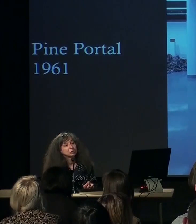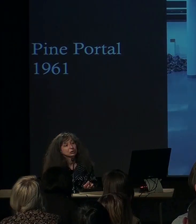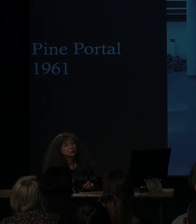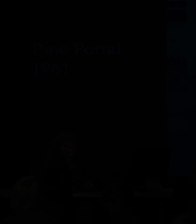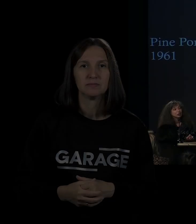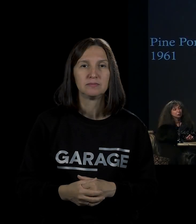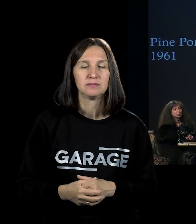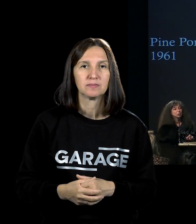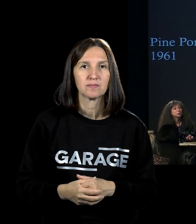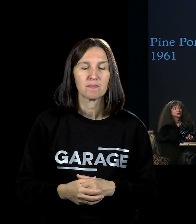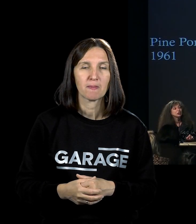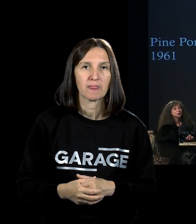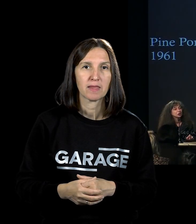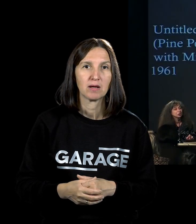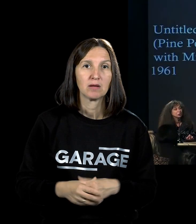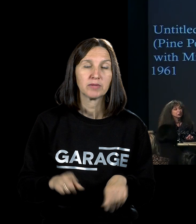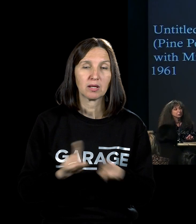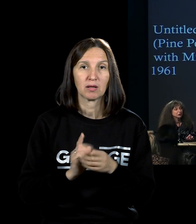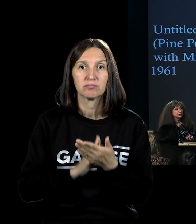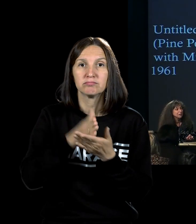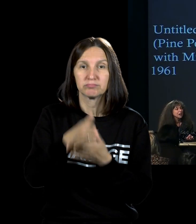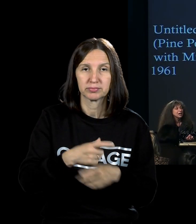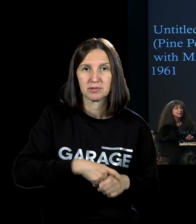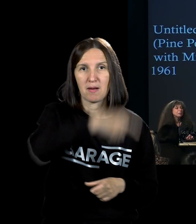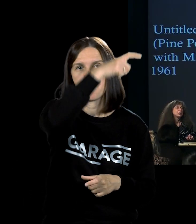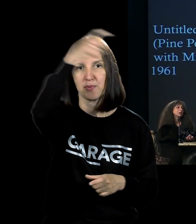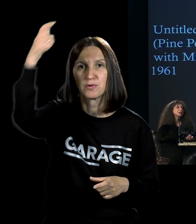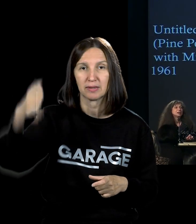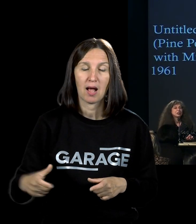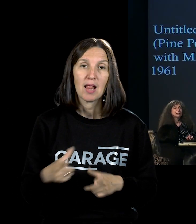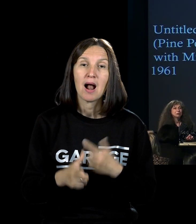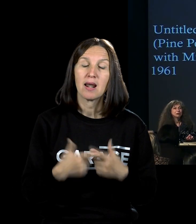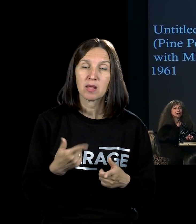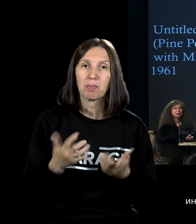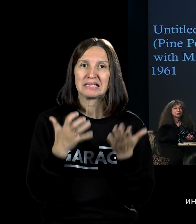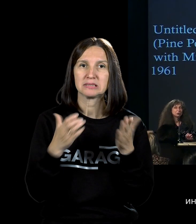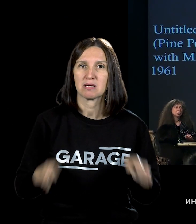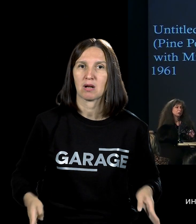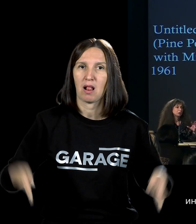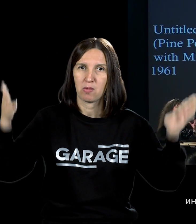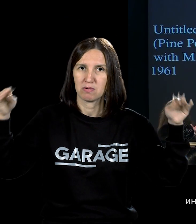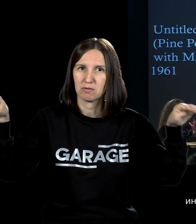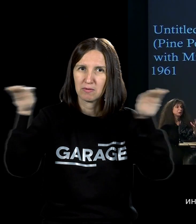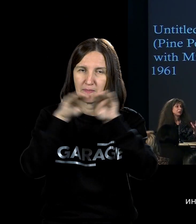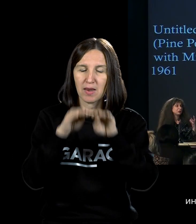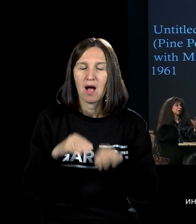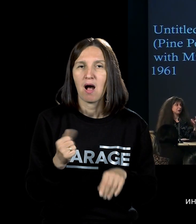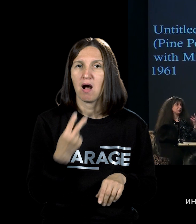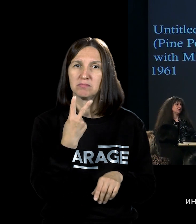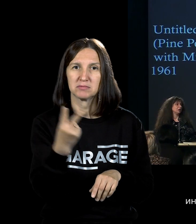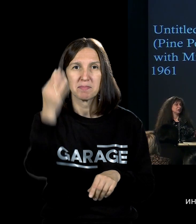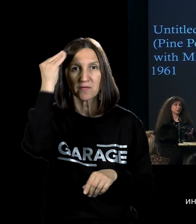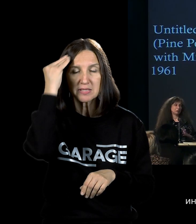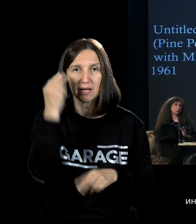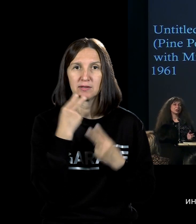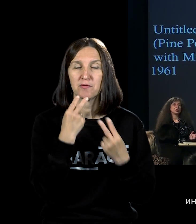4 метра. Такие вот просто порталы, через которые надо пройти, или порталы с зеркалами возникают, при том, что вроде бы на первый взгляд